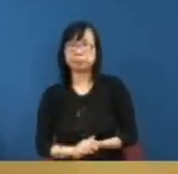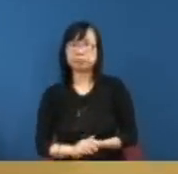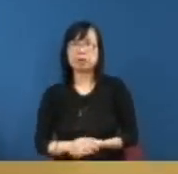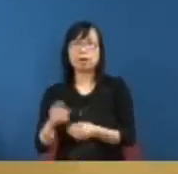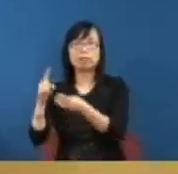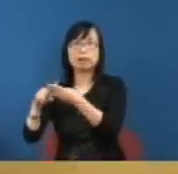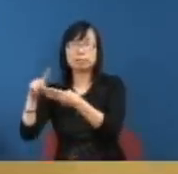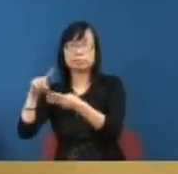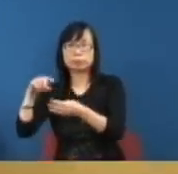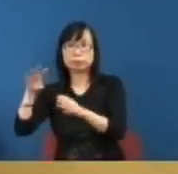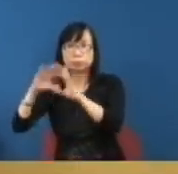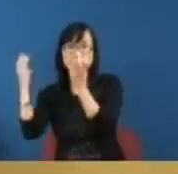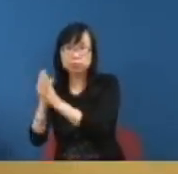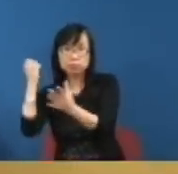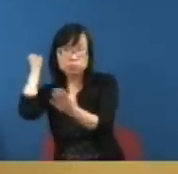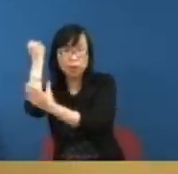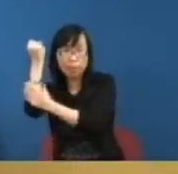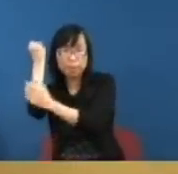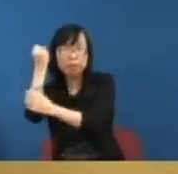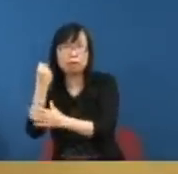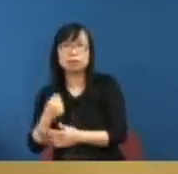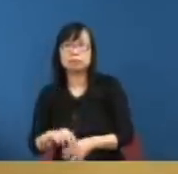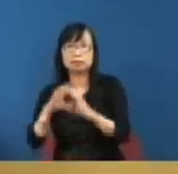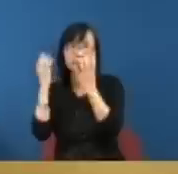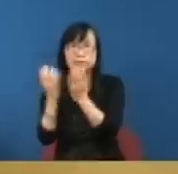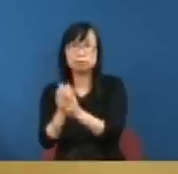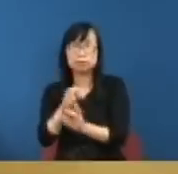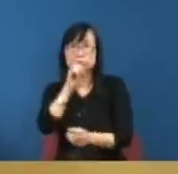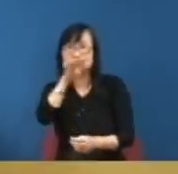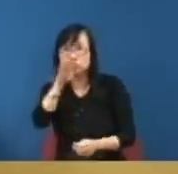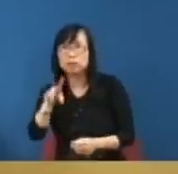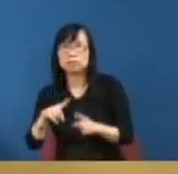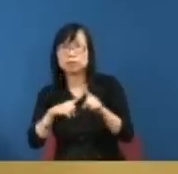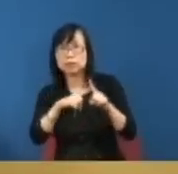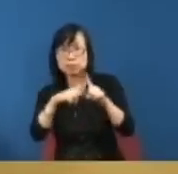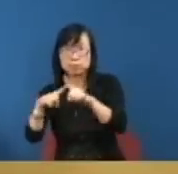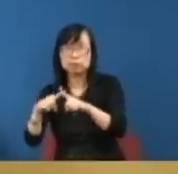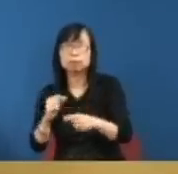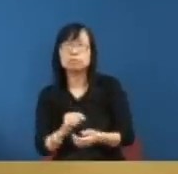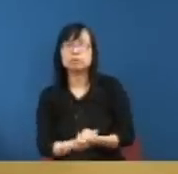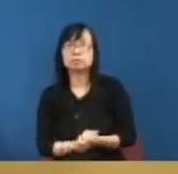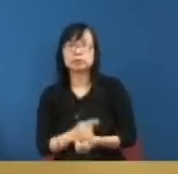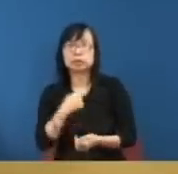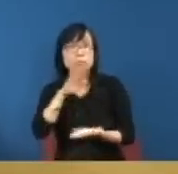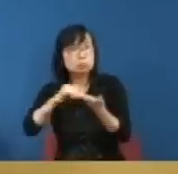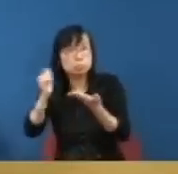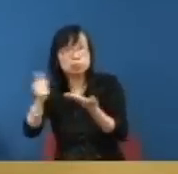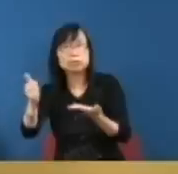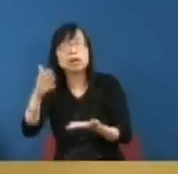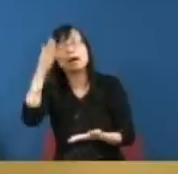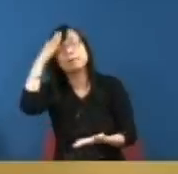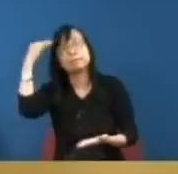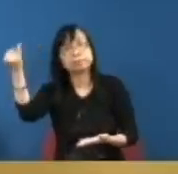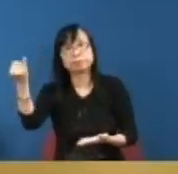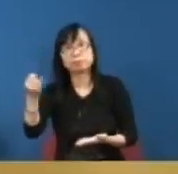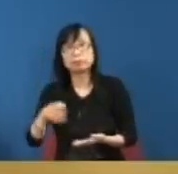主派為名的反對派是要說服香港群眾，即是在未來他要說什麼的時候呢，就很清楚。但很不幸，